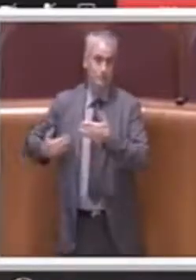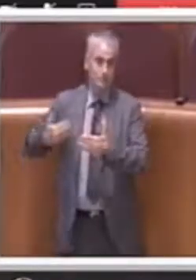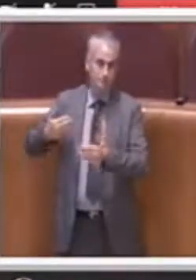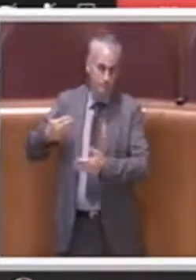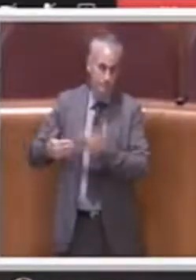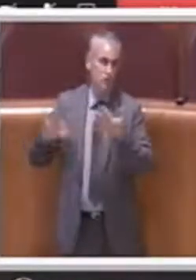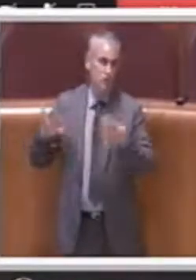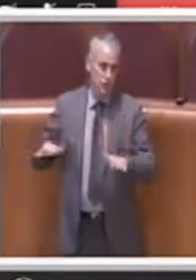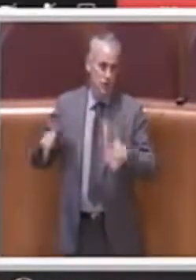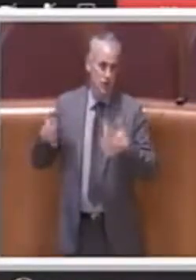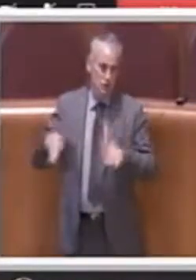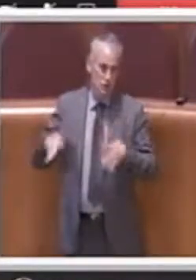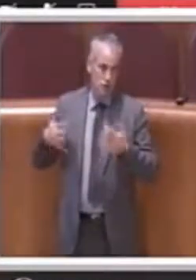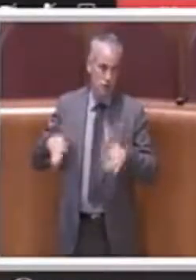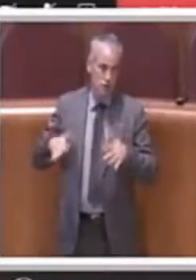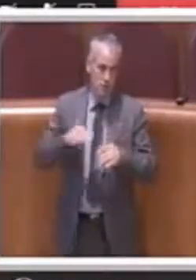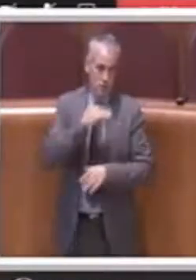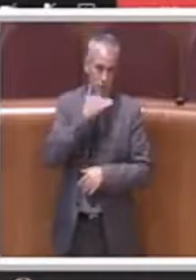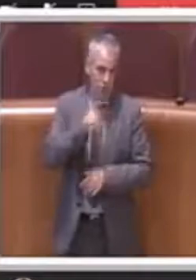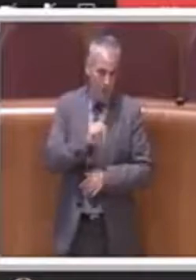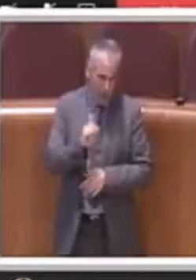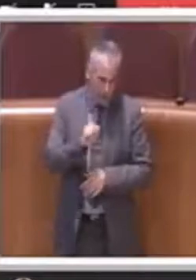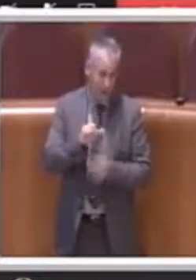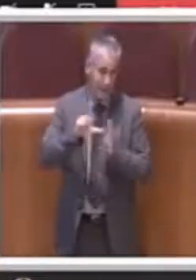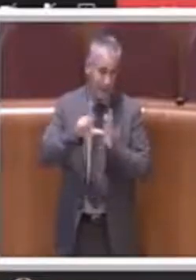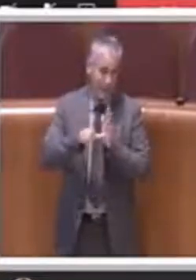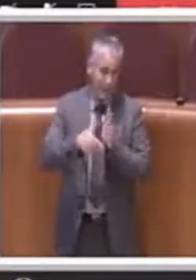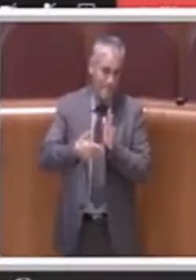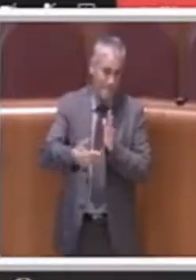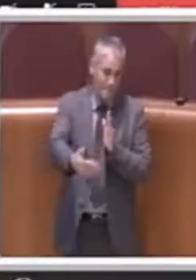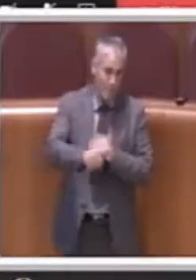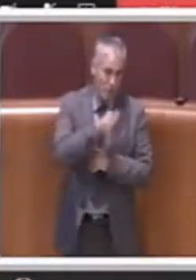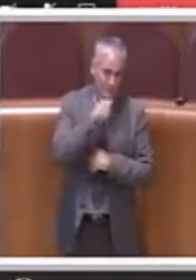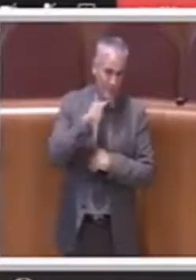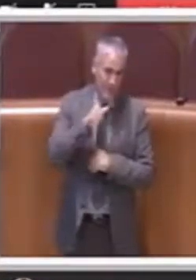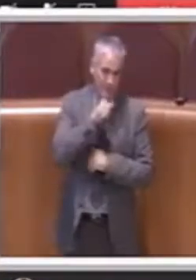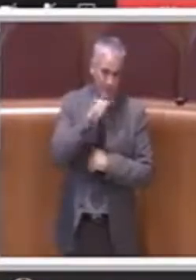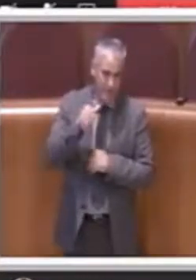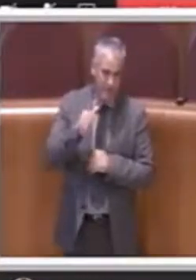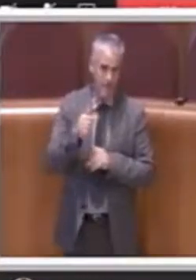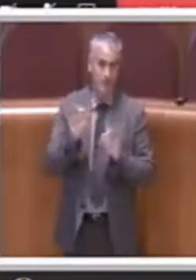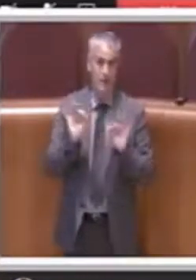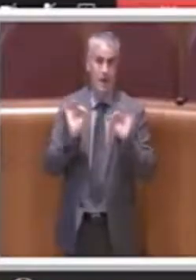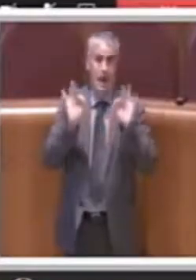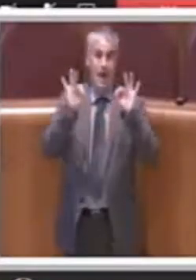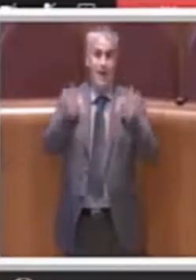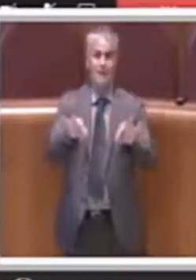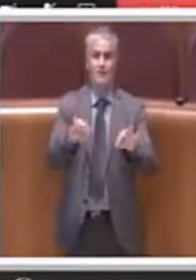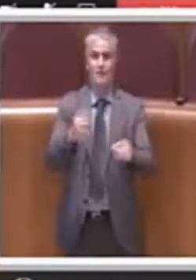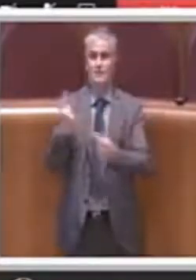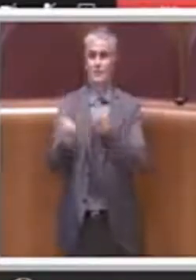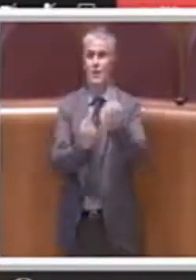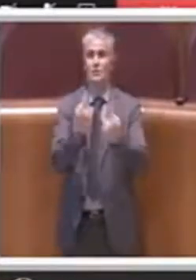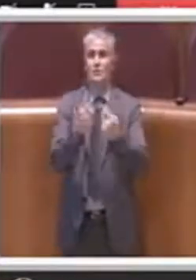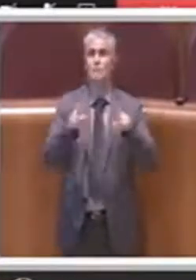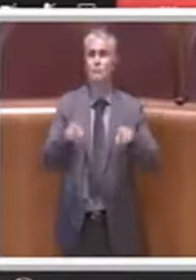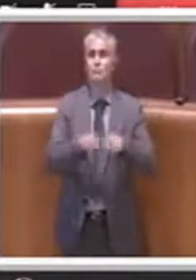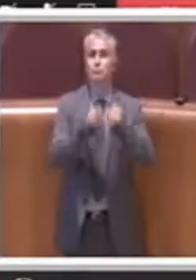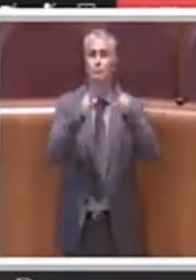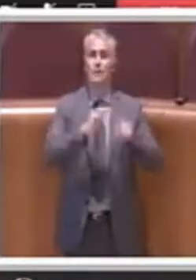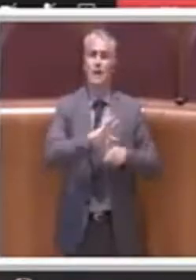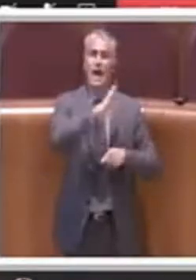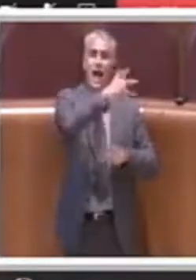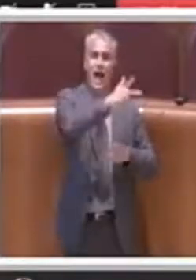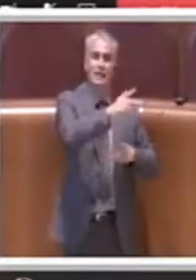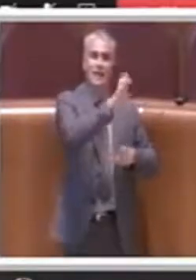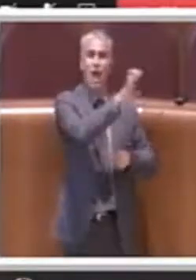stato fatto, certo non basta, ci vorrà del tempo per arrivare alle condizioni delle altre capitali europee, che comunque